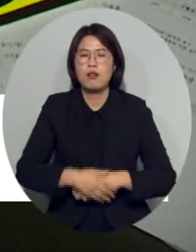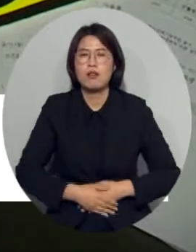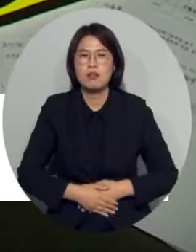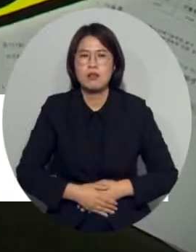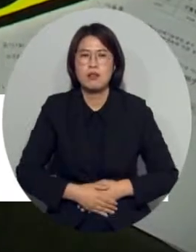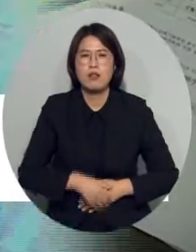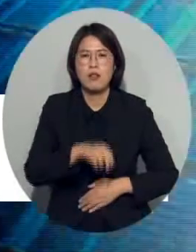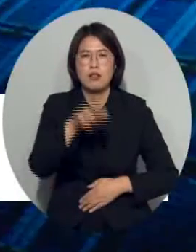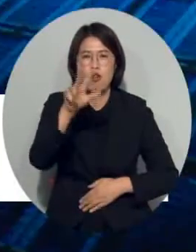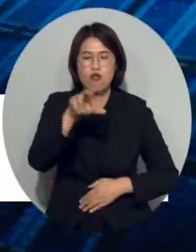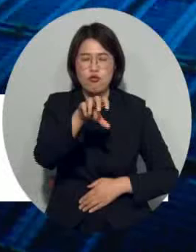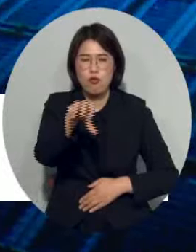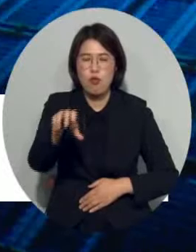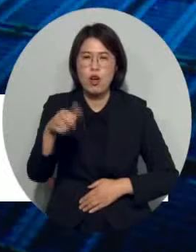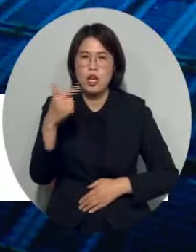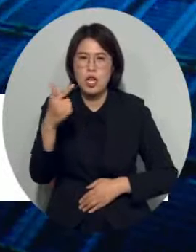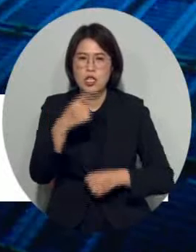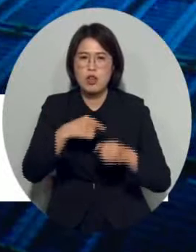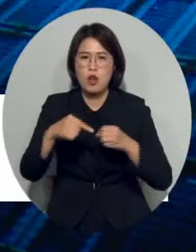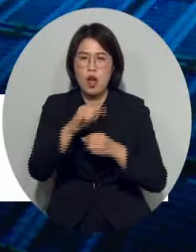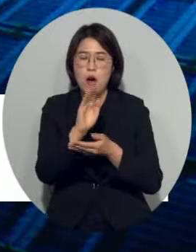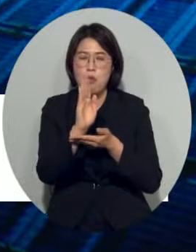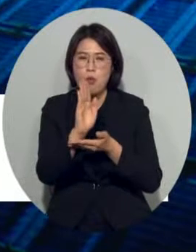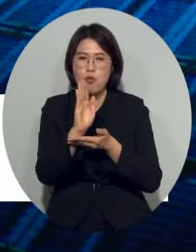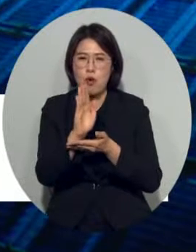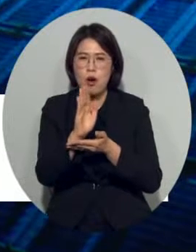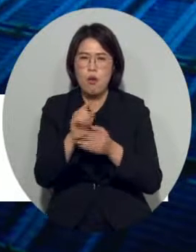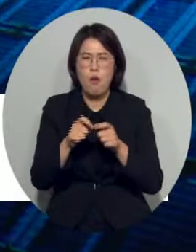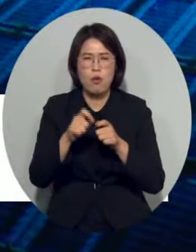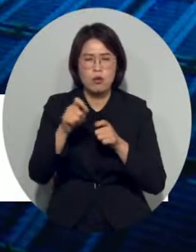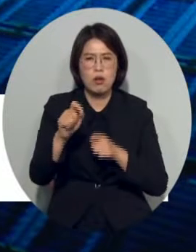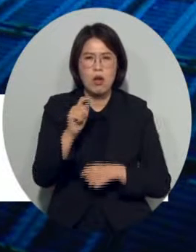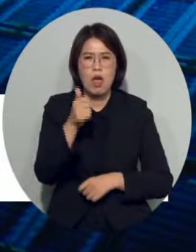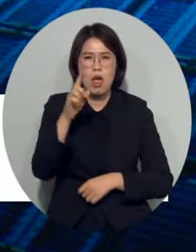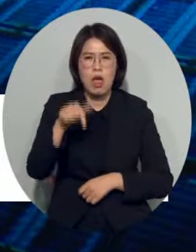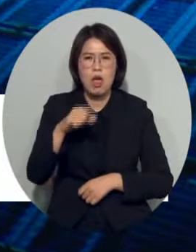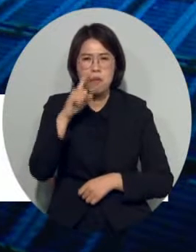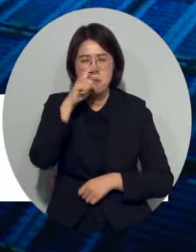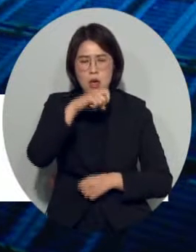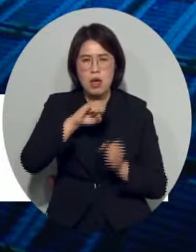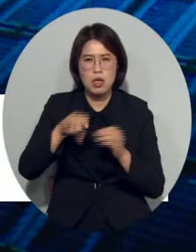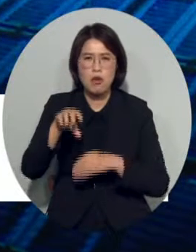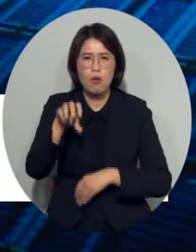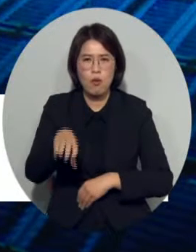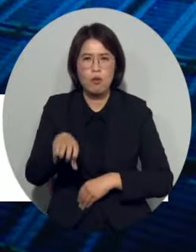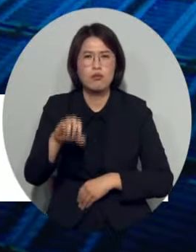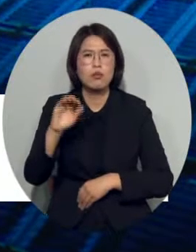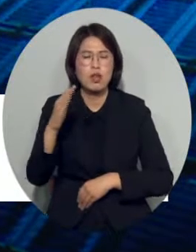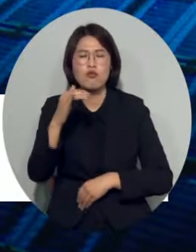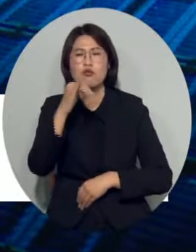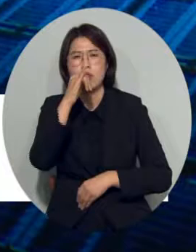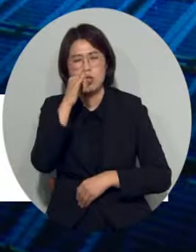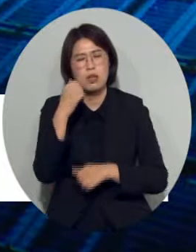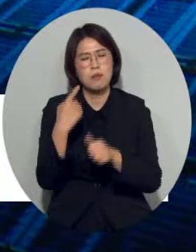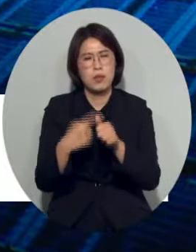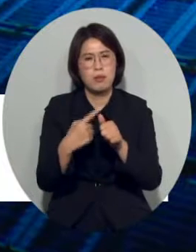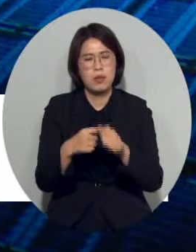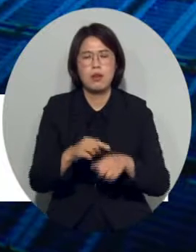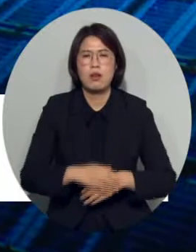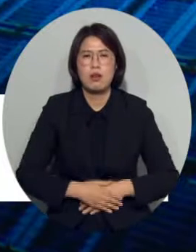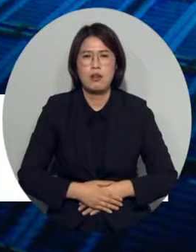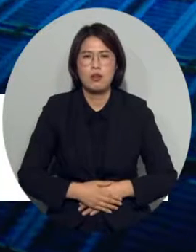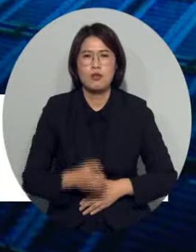전국의 흩어져 있는 여섯 개 원자력본부가 영구적인 핵폐기장을 될 수 있다는 비판이 잇따르고